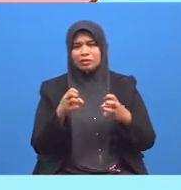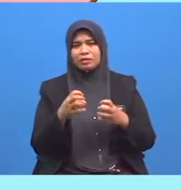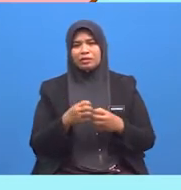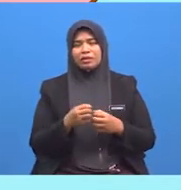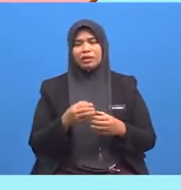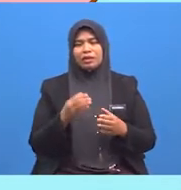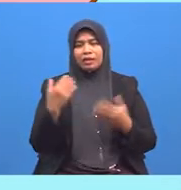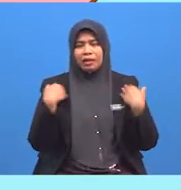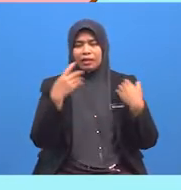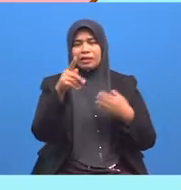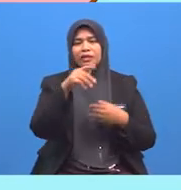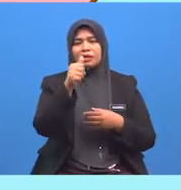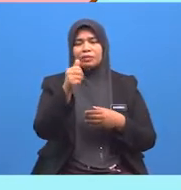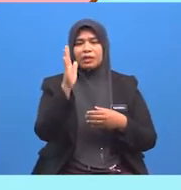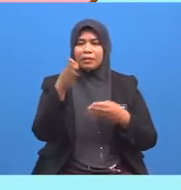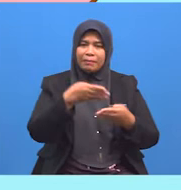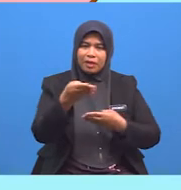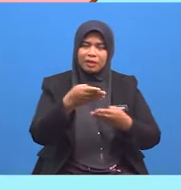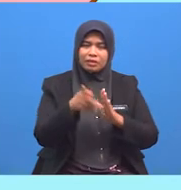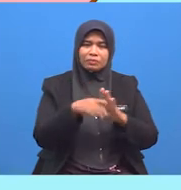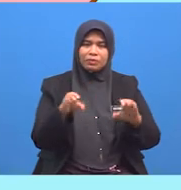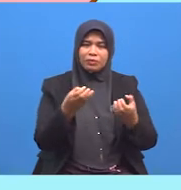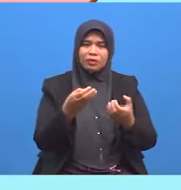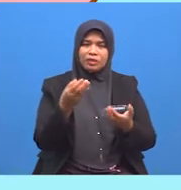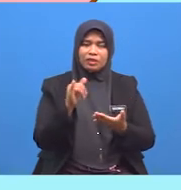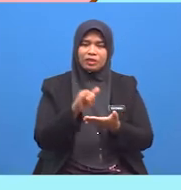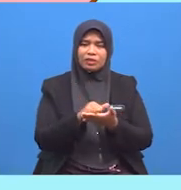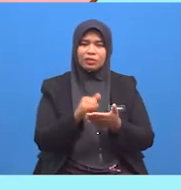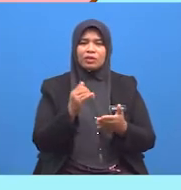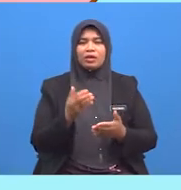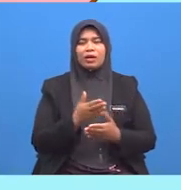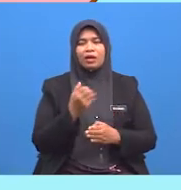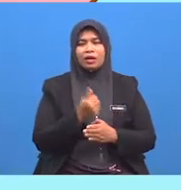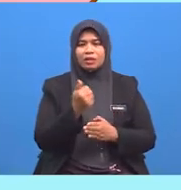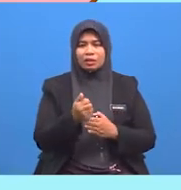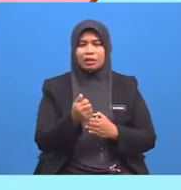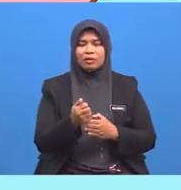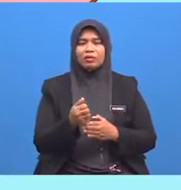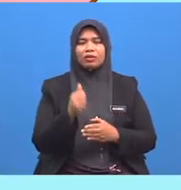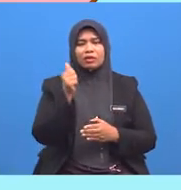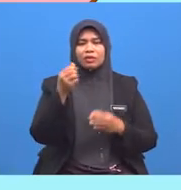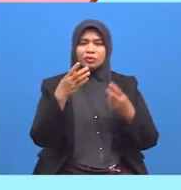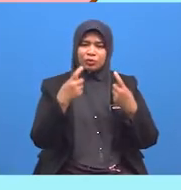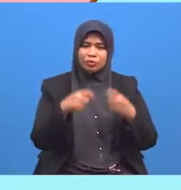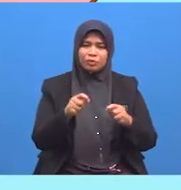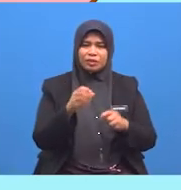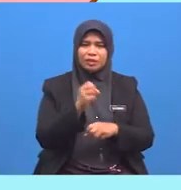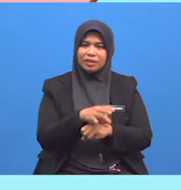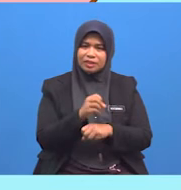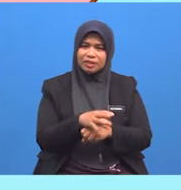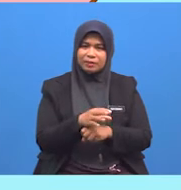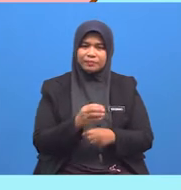apakah kamu ndak membalas semua perbuatannya atau kamu akan subuh menasehatinya